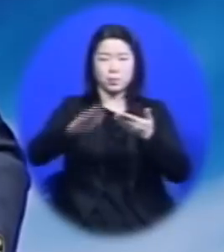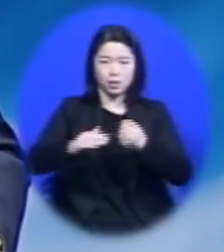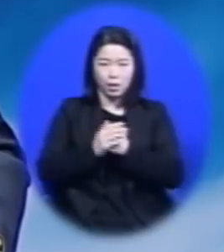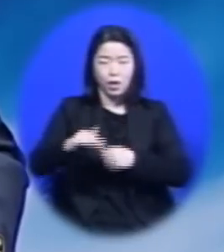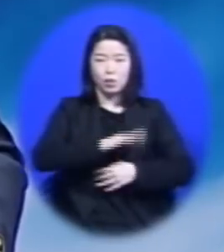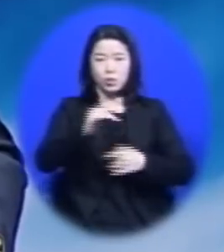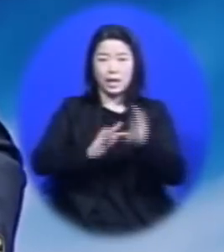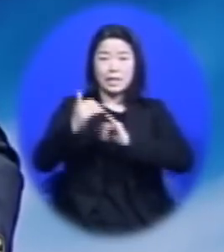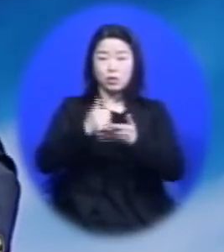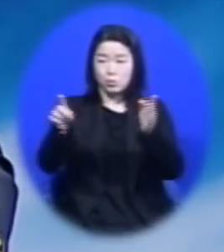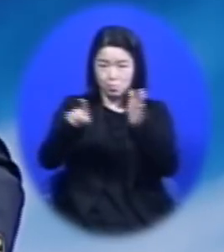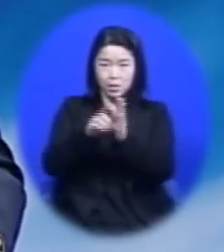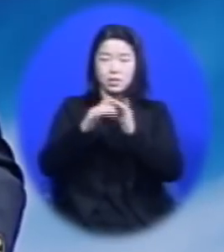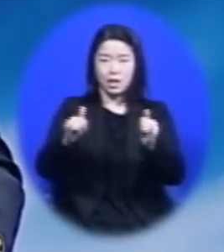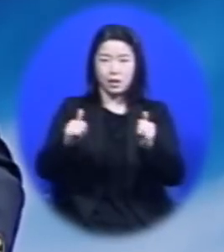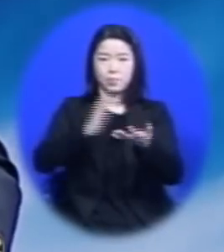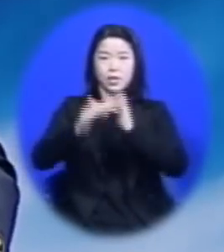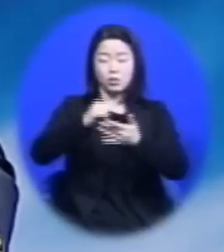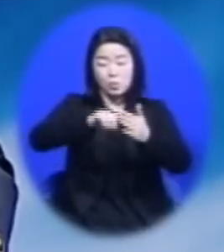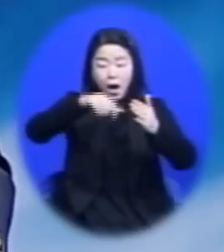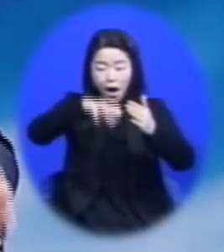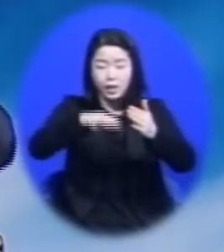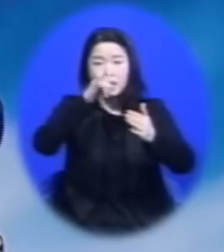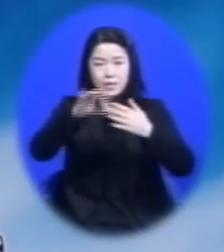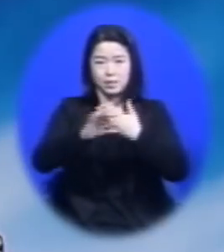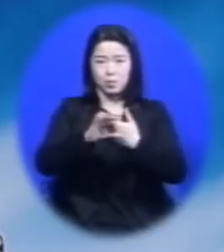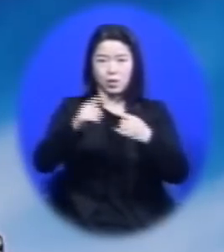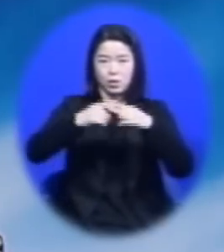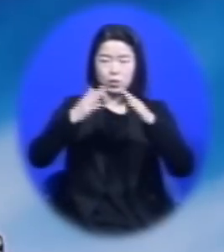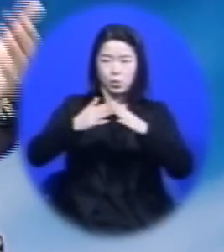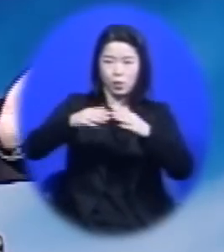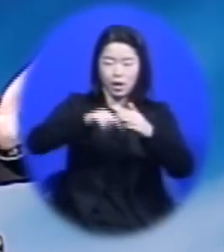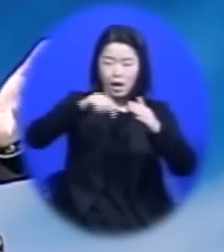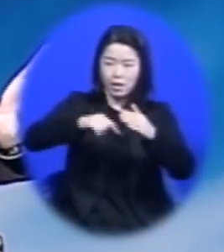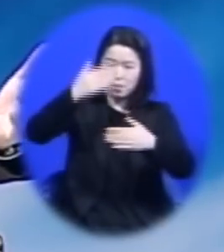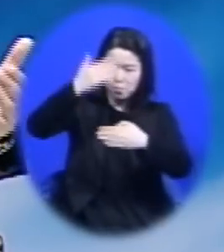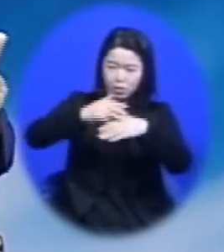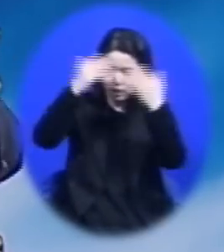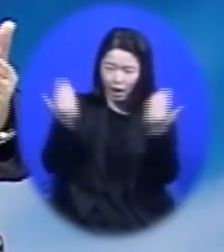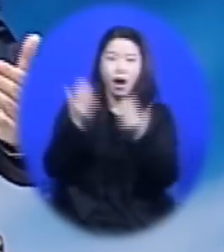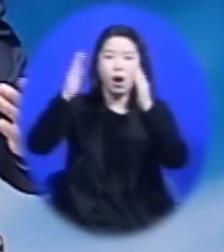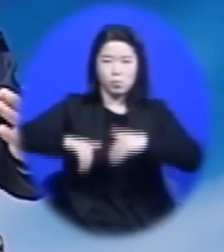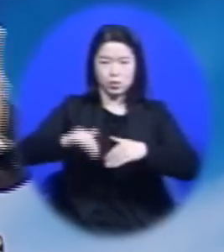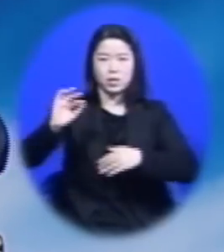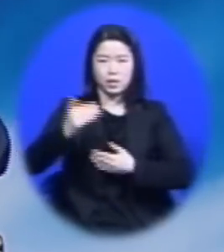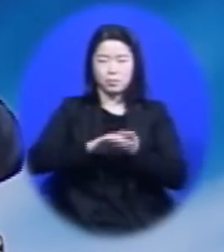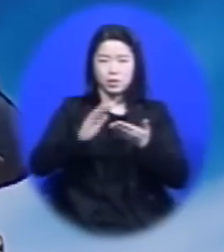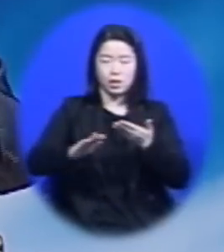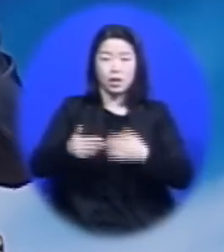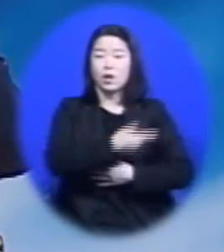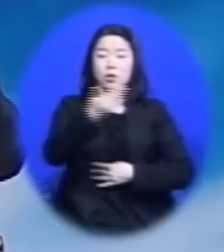예수님을 믿는 사람이니까 예수님 안에 있으면 교회 안에 벽이 다 무너집니다 여러분 교회